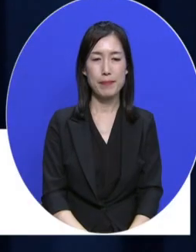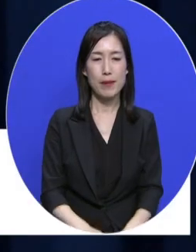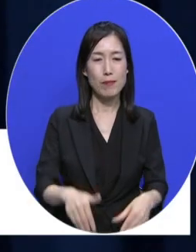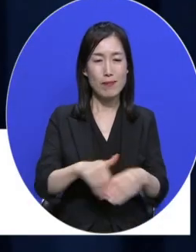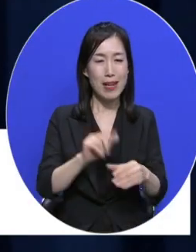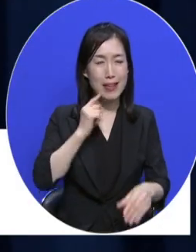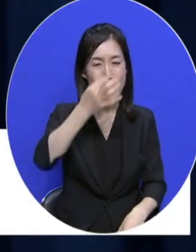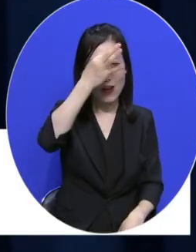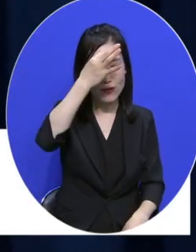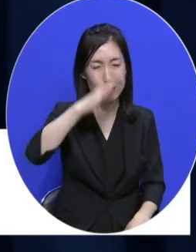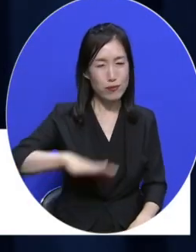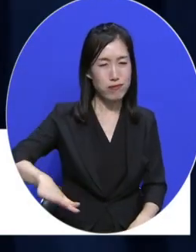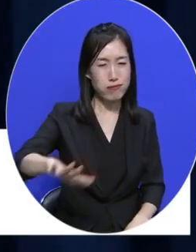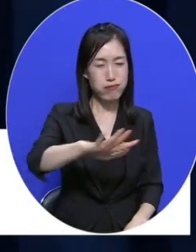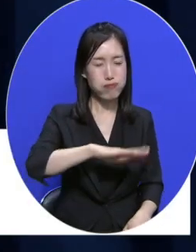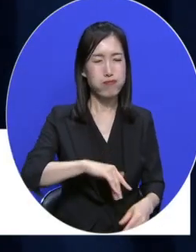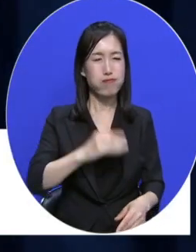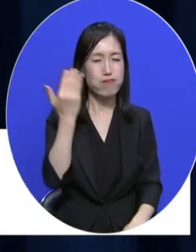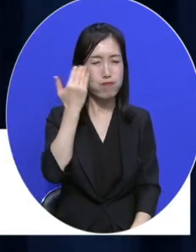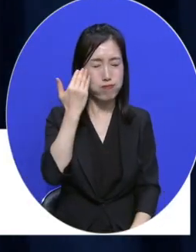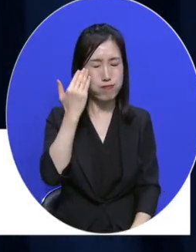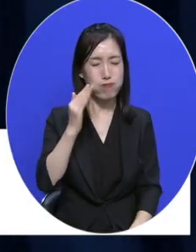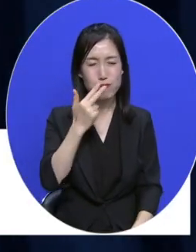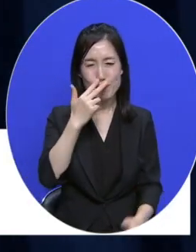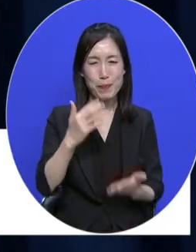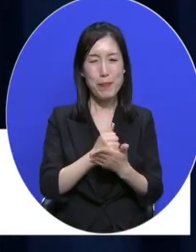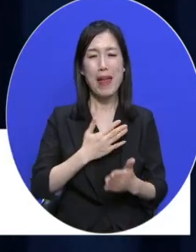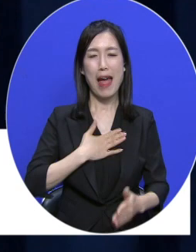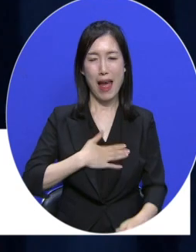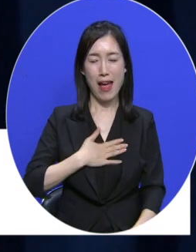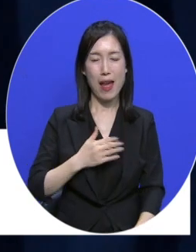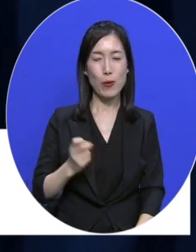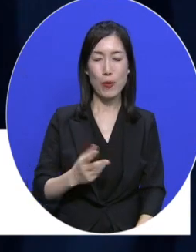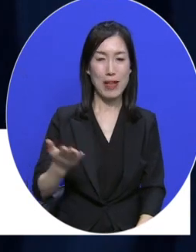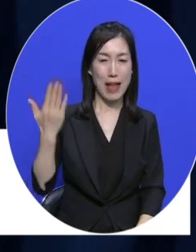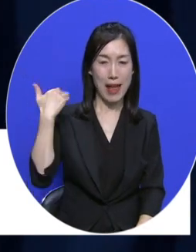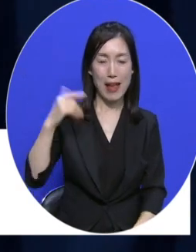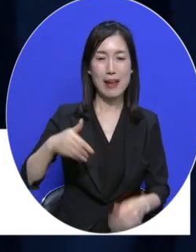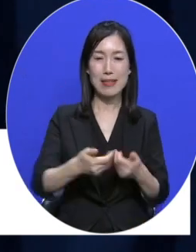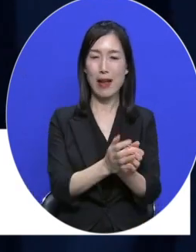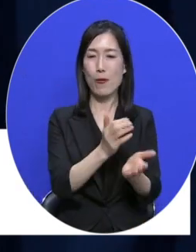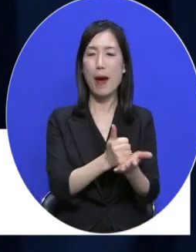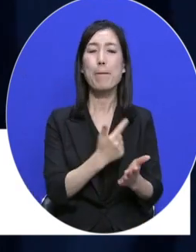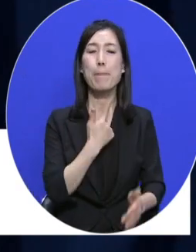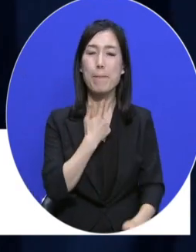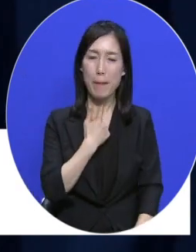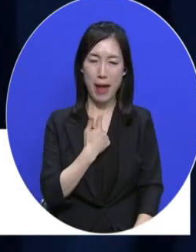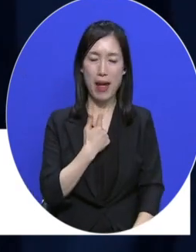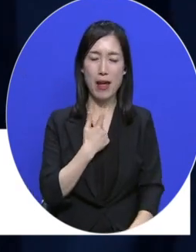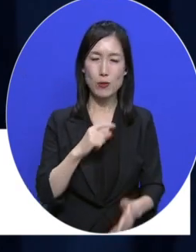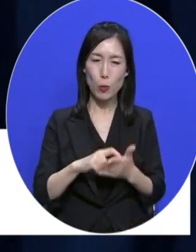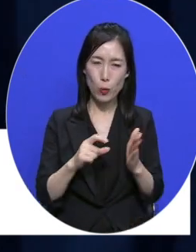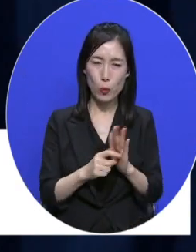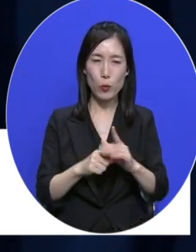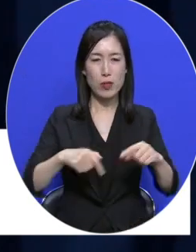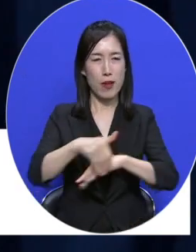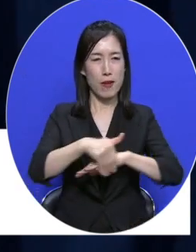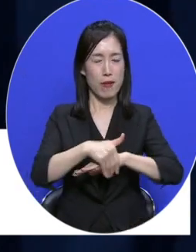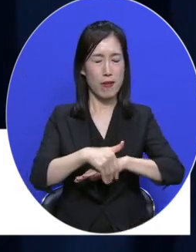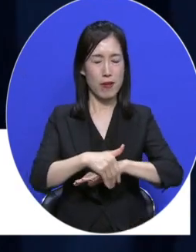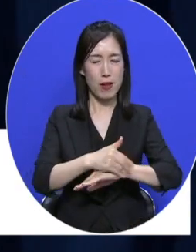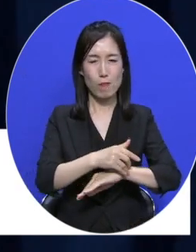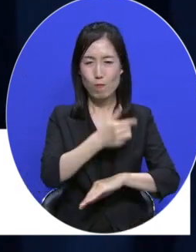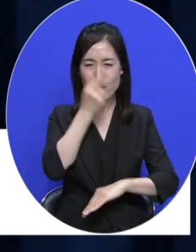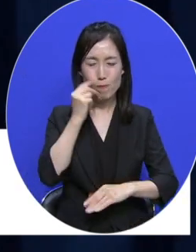문화예술 현장에 대한 이해와 식견뿐만 아니라 과거 장관직을 수행할 만큼 정책 역량도 갖추신